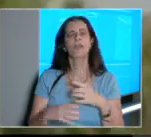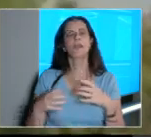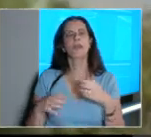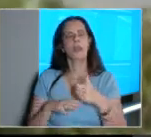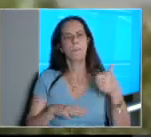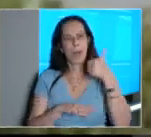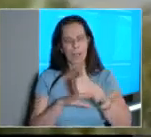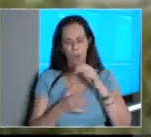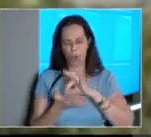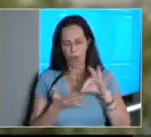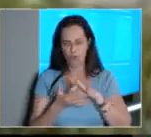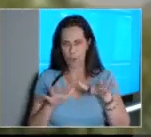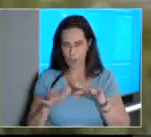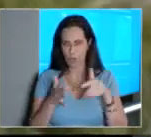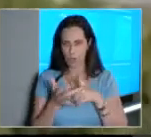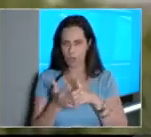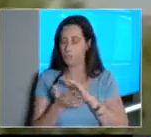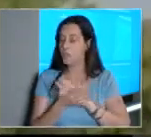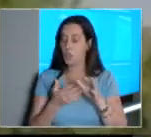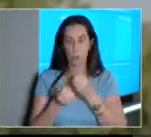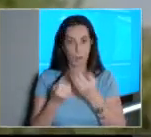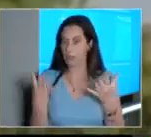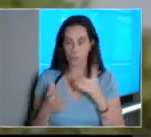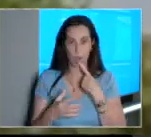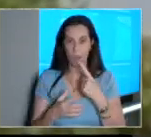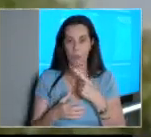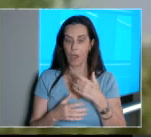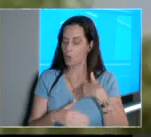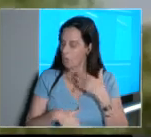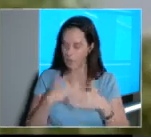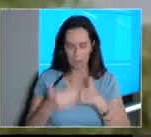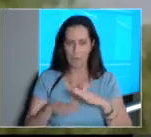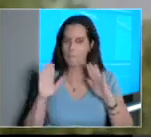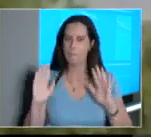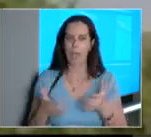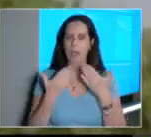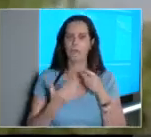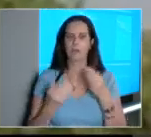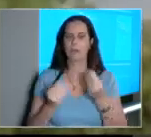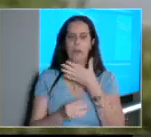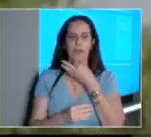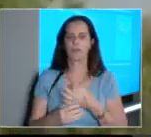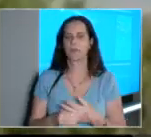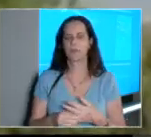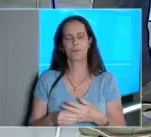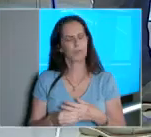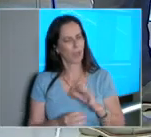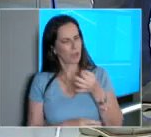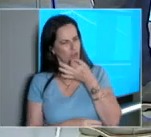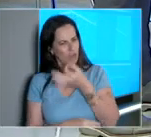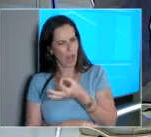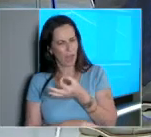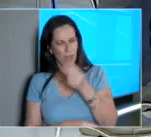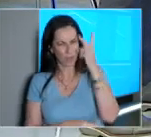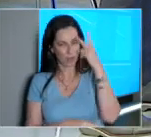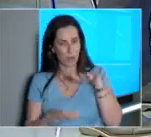מנכ״ל משרד ראש הממשלה כיום, היא פשוט מדהימה אפילו, הייתי אומר. אנחנו נעים קדימה במהירות, וזה דבר יפה מאוד. אבל תגיד, חיים, אני